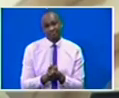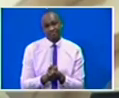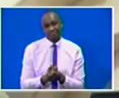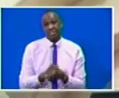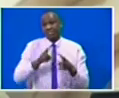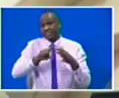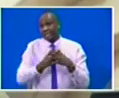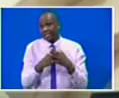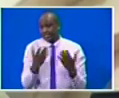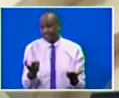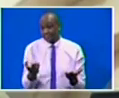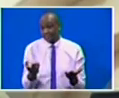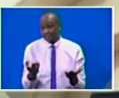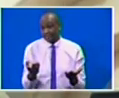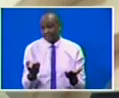started